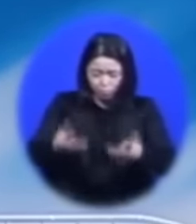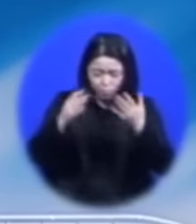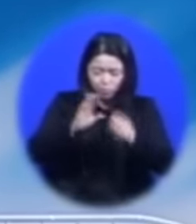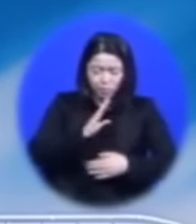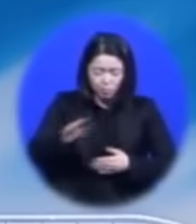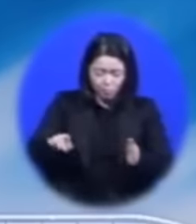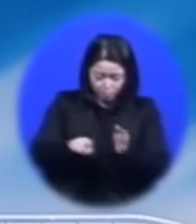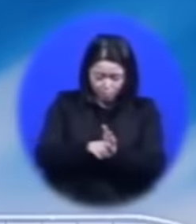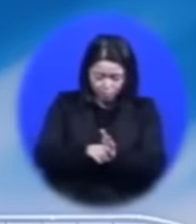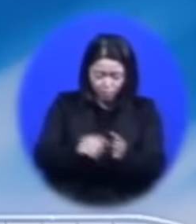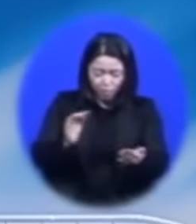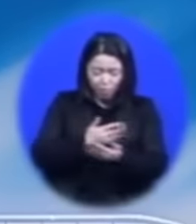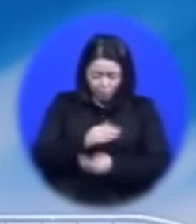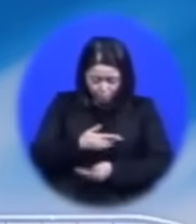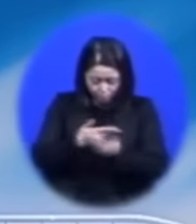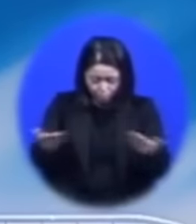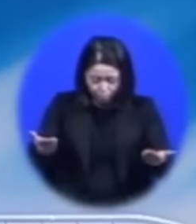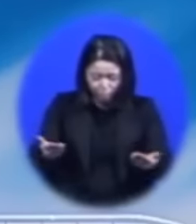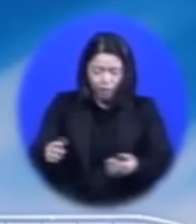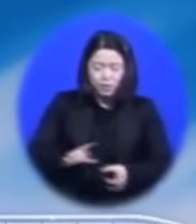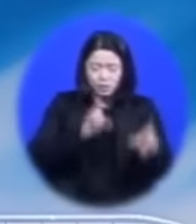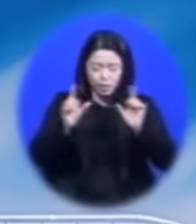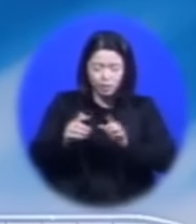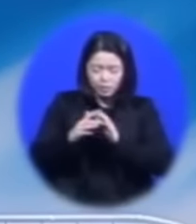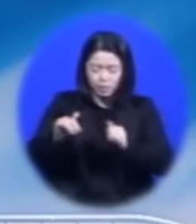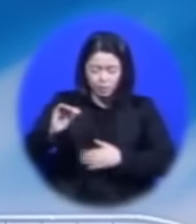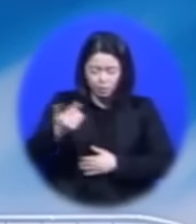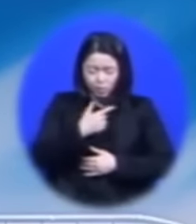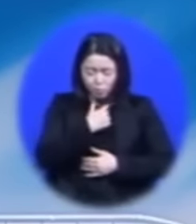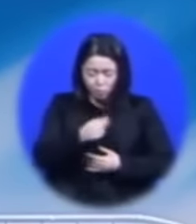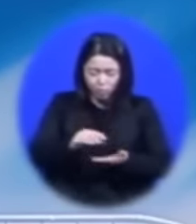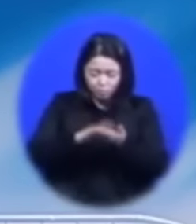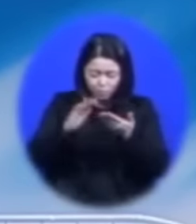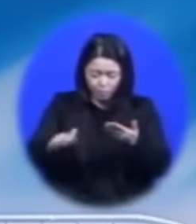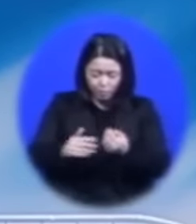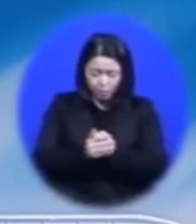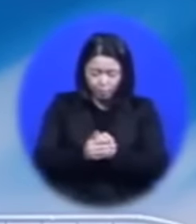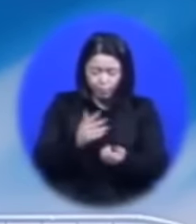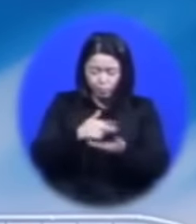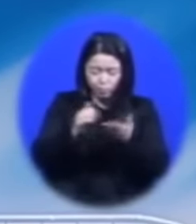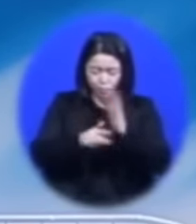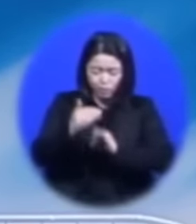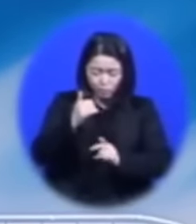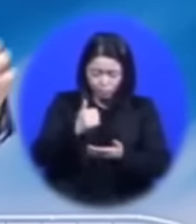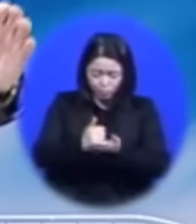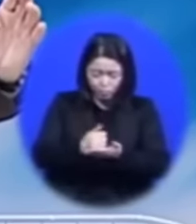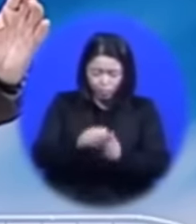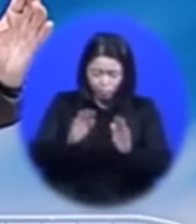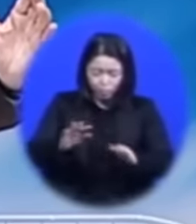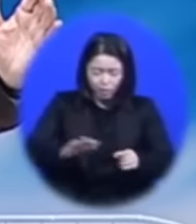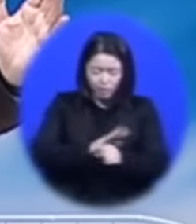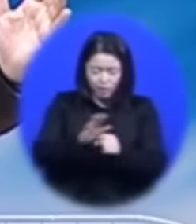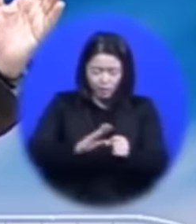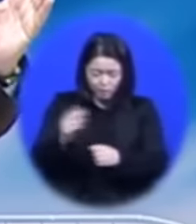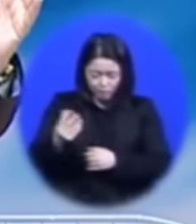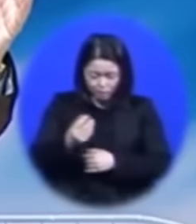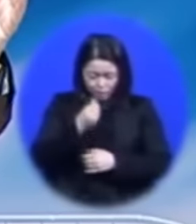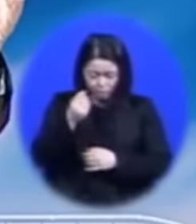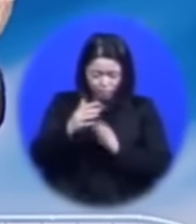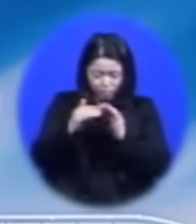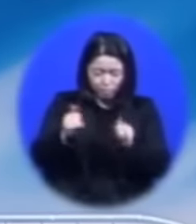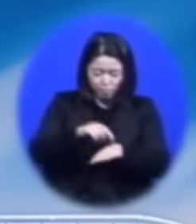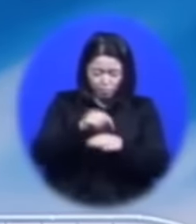믿으며 베풀어주고 나누어주고 사는 자가 되기를 원합니다. 주 예수님 오늘 사랑하는 성도들의 마음에